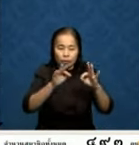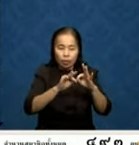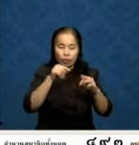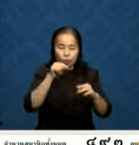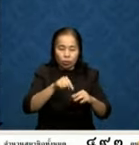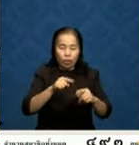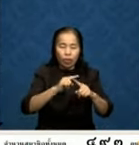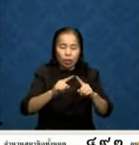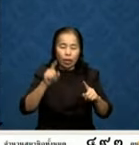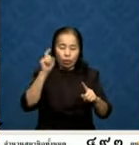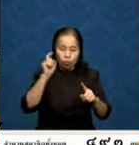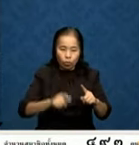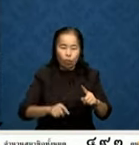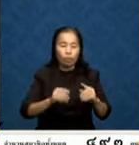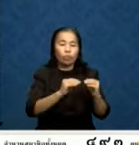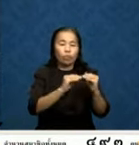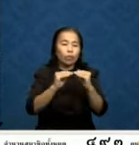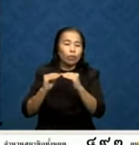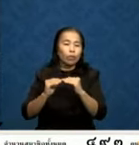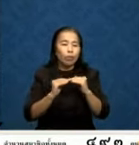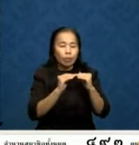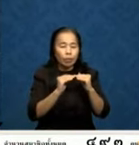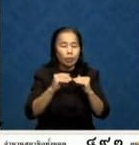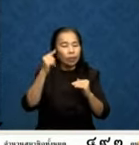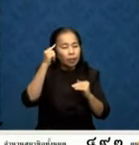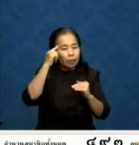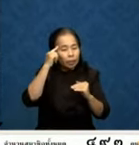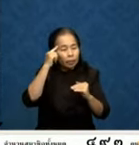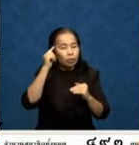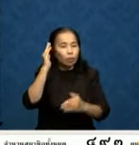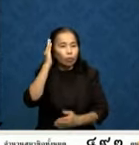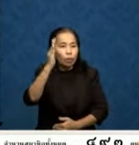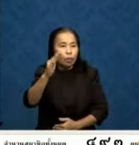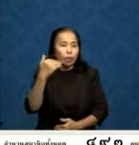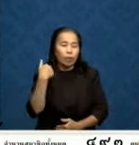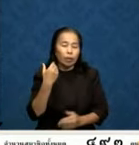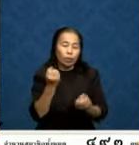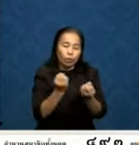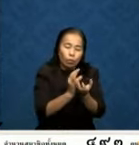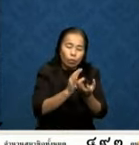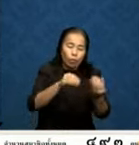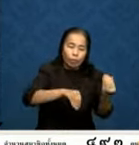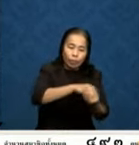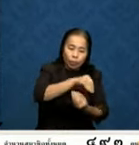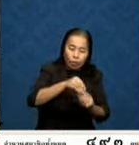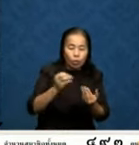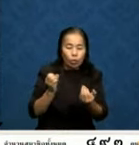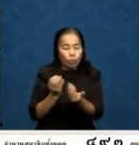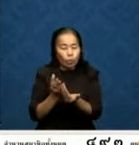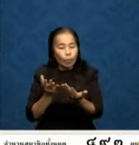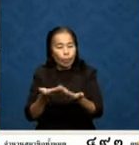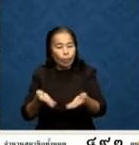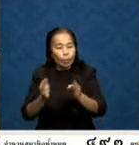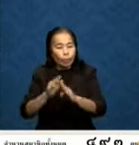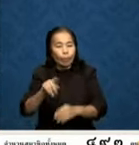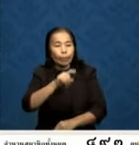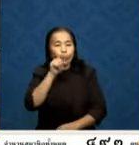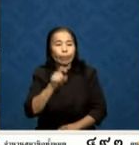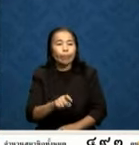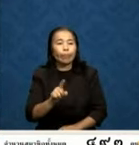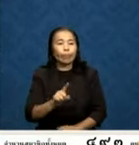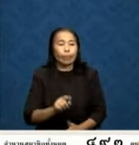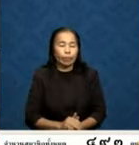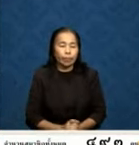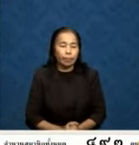ยู่บนความเท่าเทียมแล้วเราก็ต้องดูถึงผลกระทบในภาพรวมกับภาคเศรษฐกิจแล้วก็ภาคครัวเรือนด้วยเช่นกันนะครับสำหรับใน